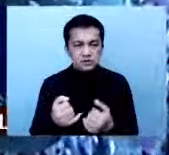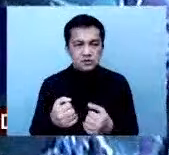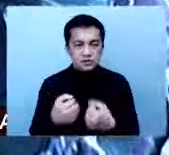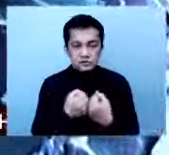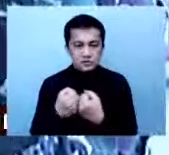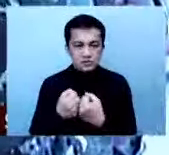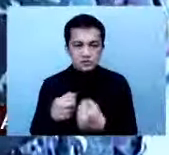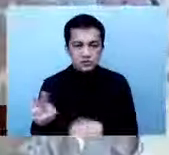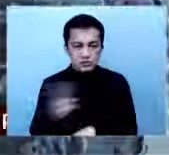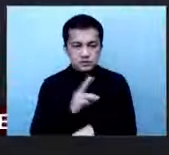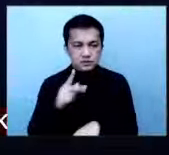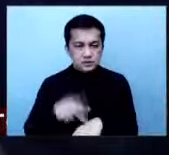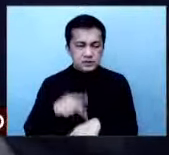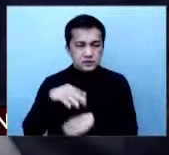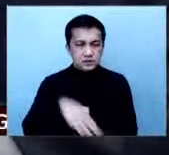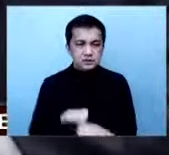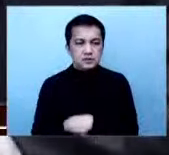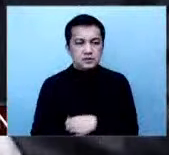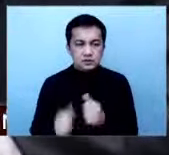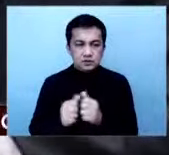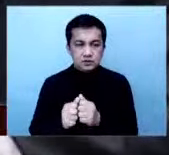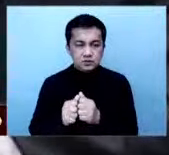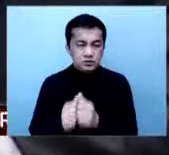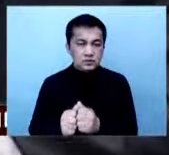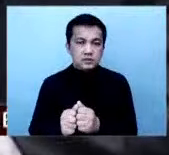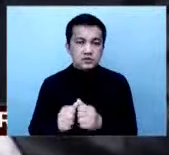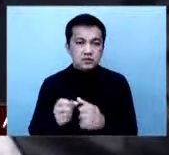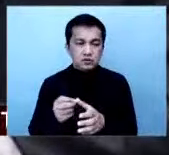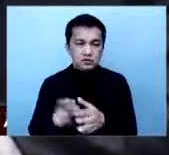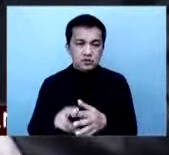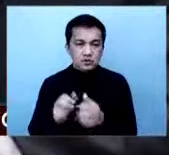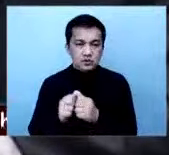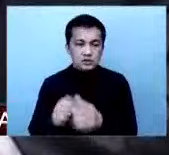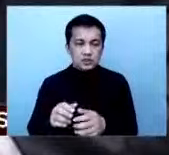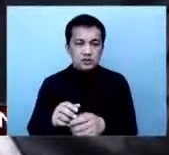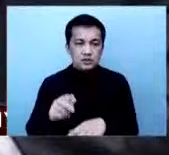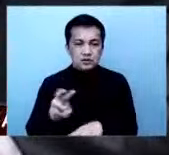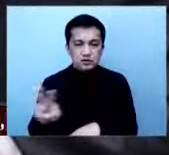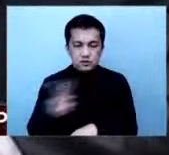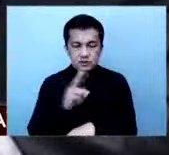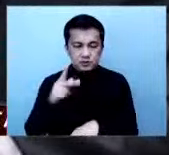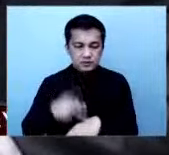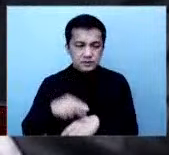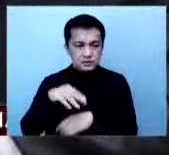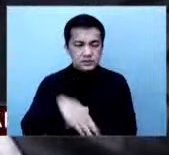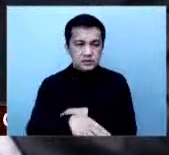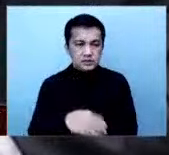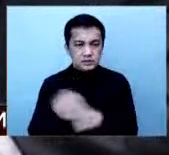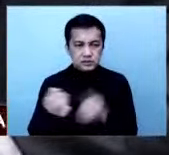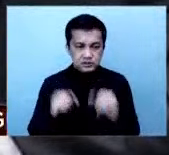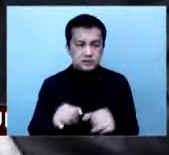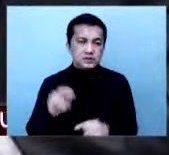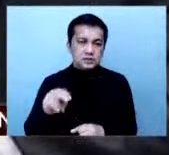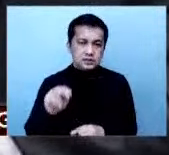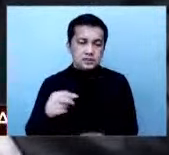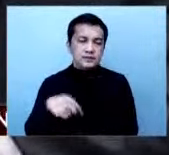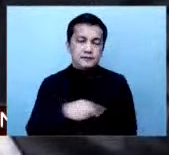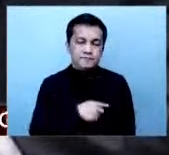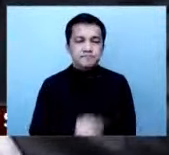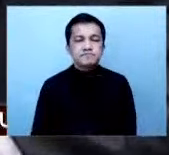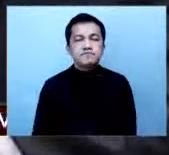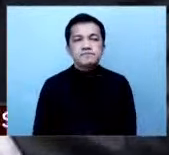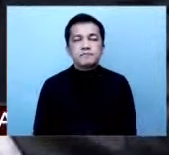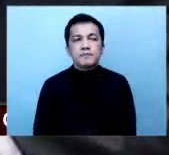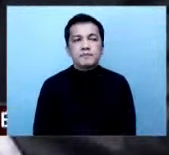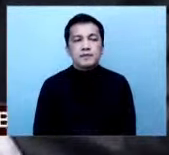se with or without that West Philippines issue kailangan kailangan kailangan talaga natin yan How much more